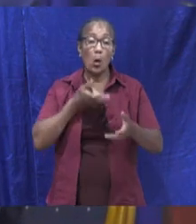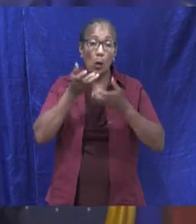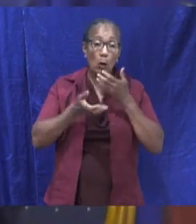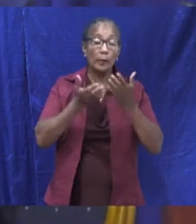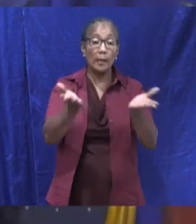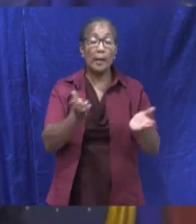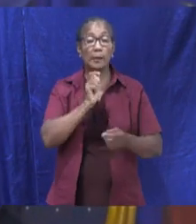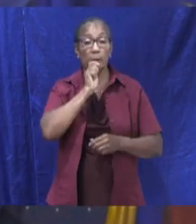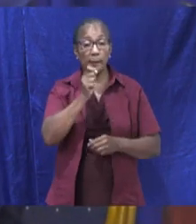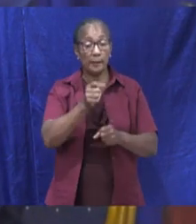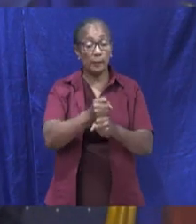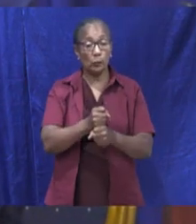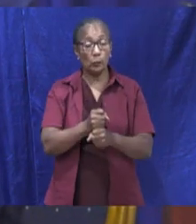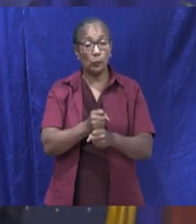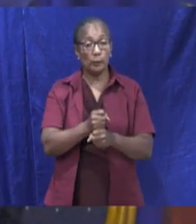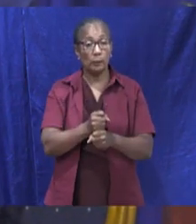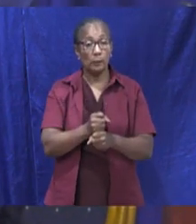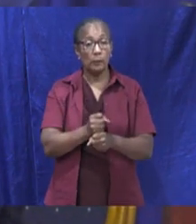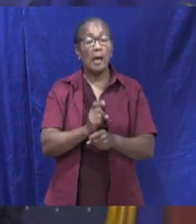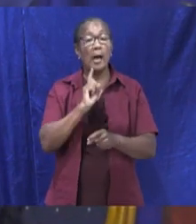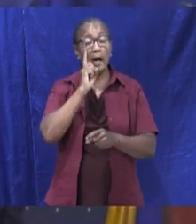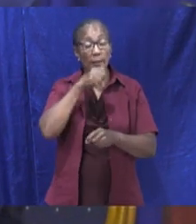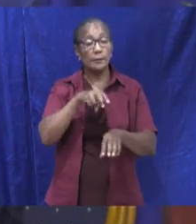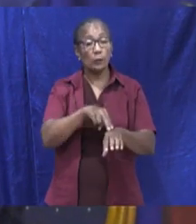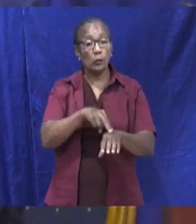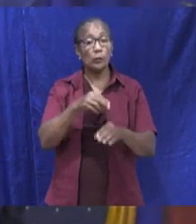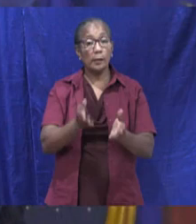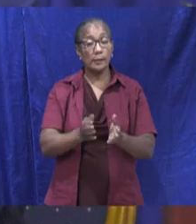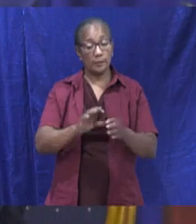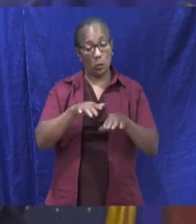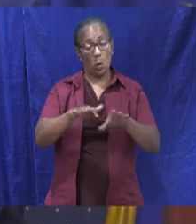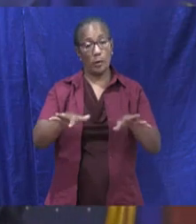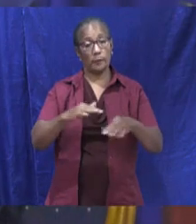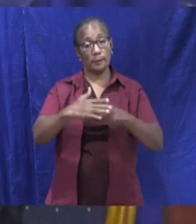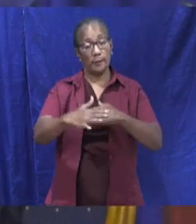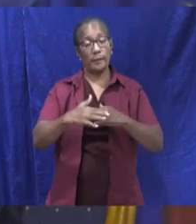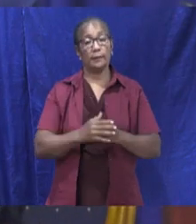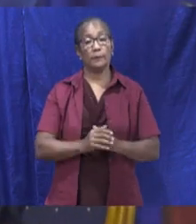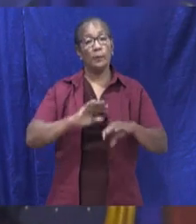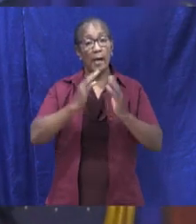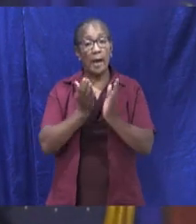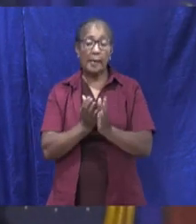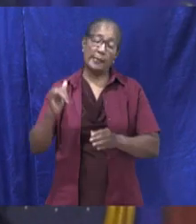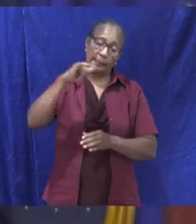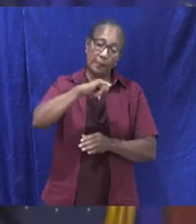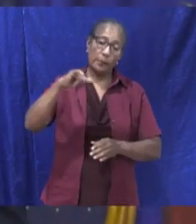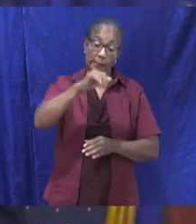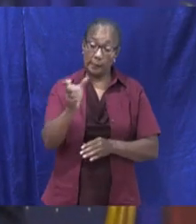Dit nadat het nodige inzake in orde is. Alle repatrianten